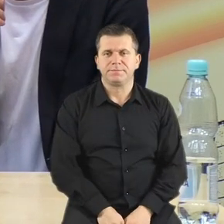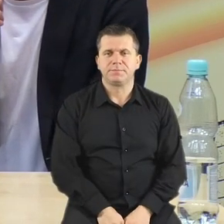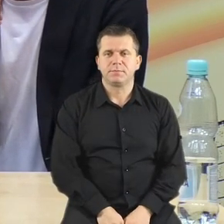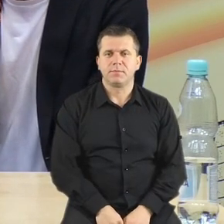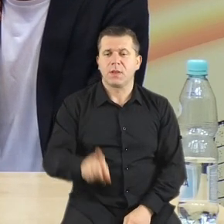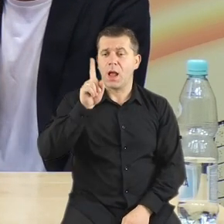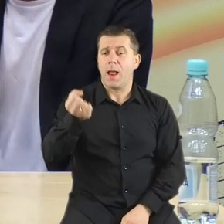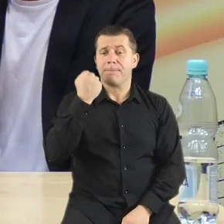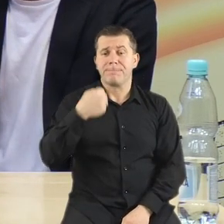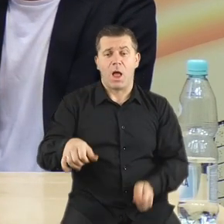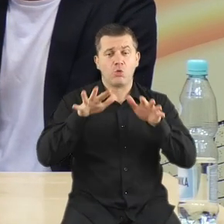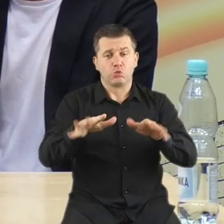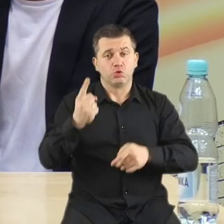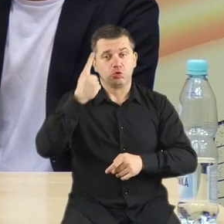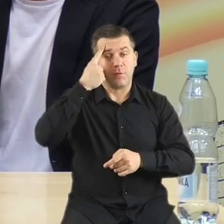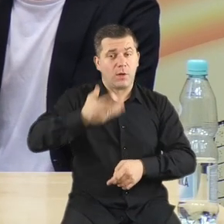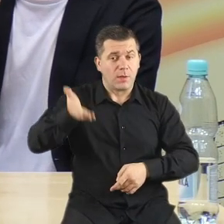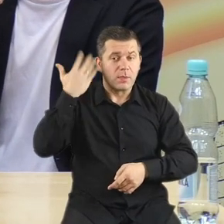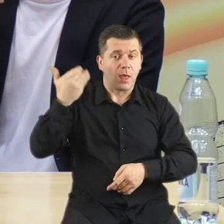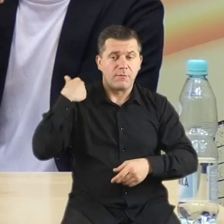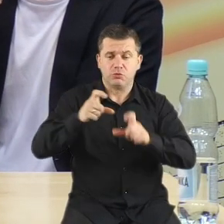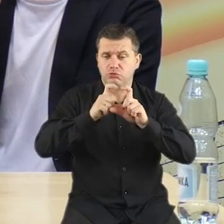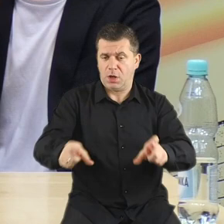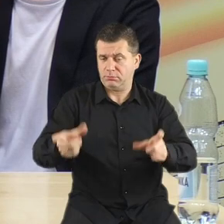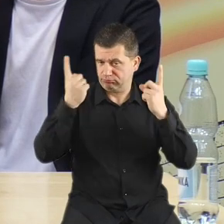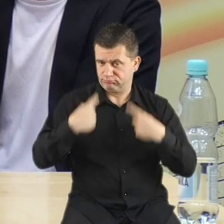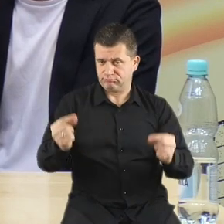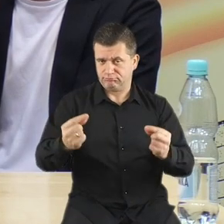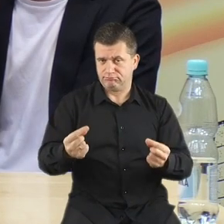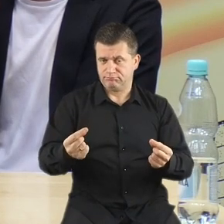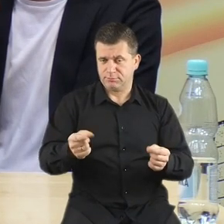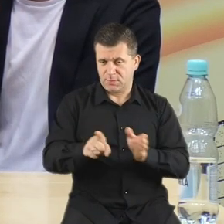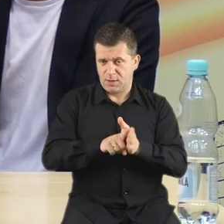ale bardzo dużo się dowiedziałem o tamtych czasach i takich rzeczy zaskakujących dla mnie.